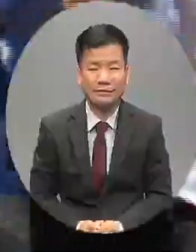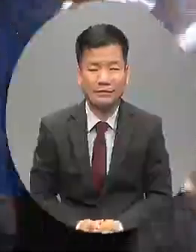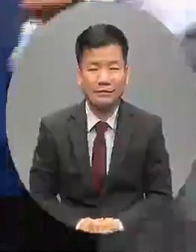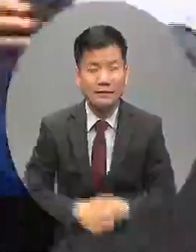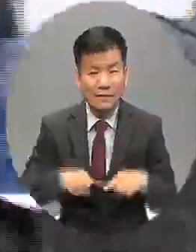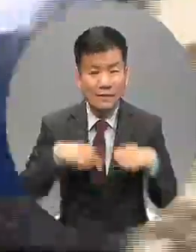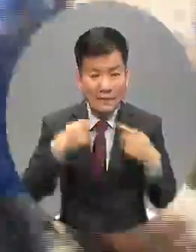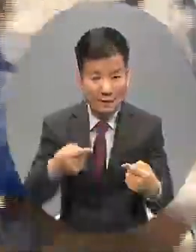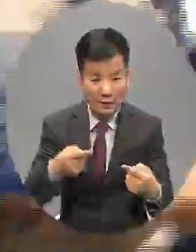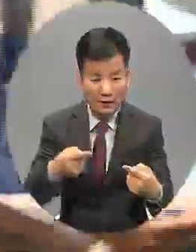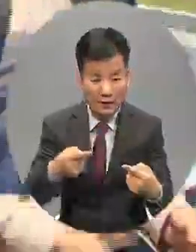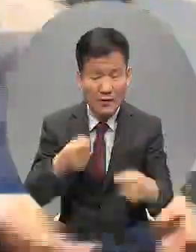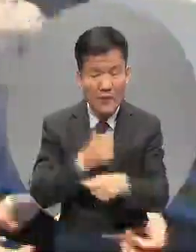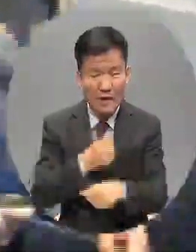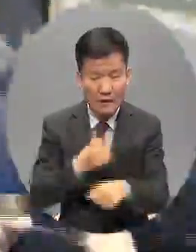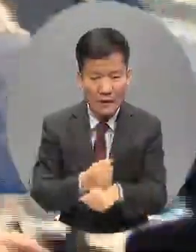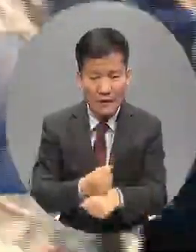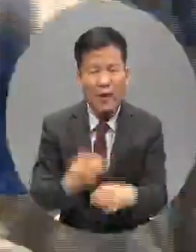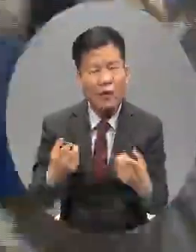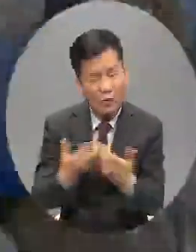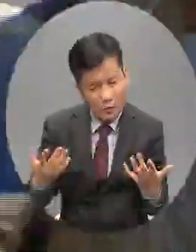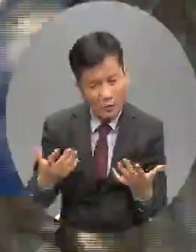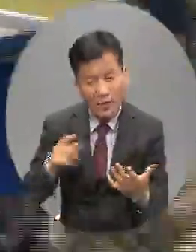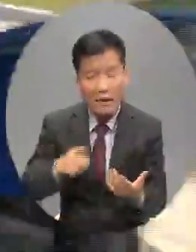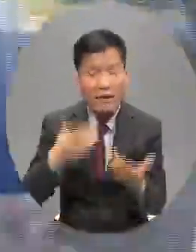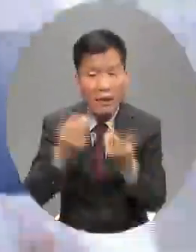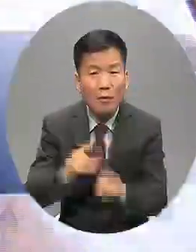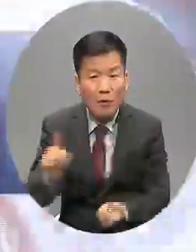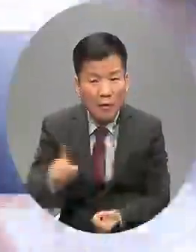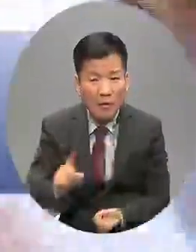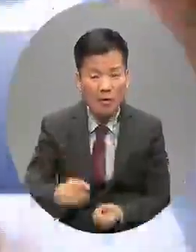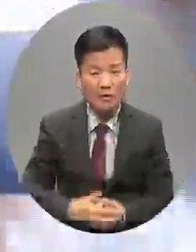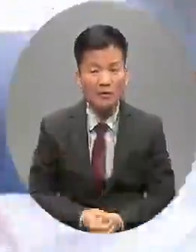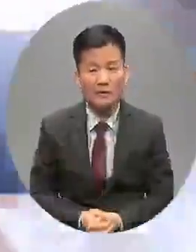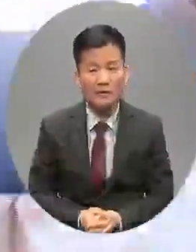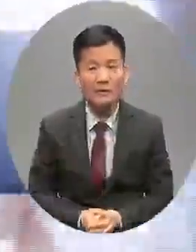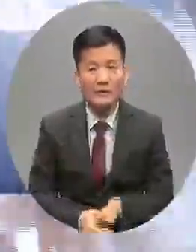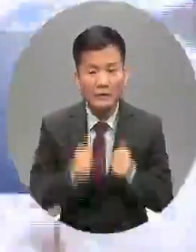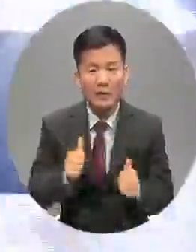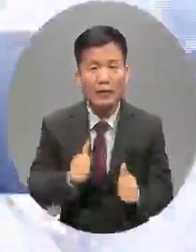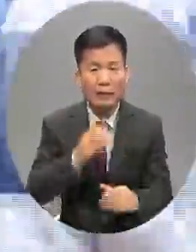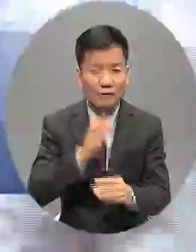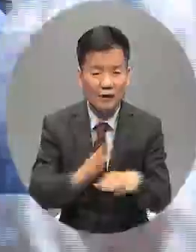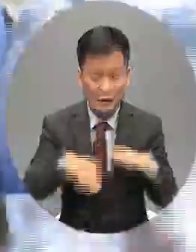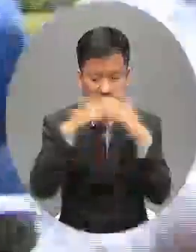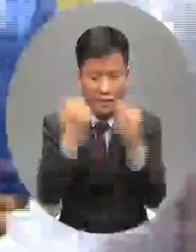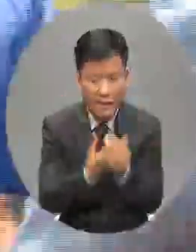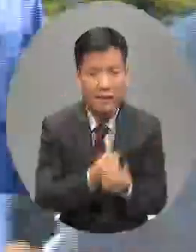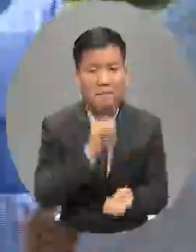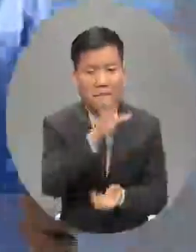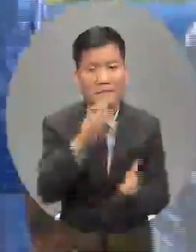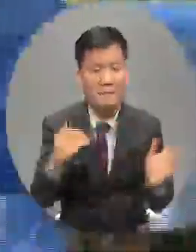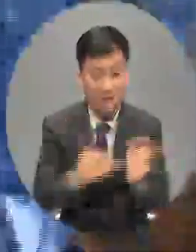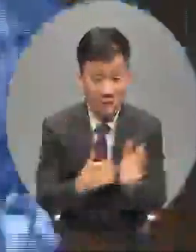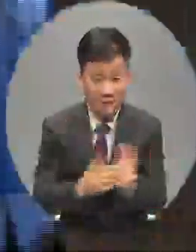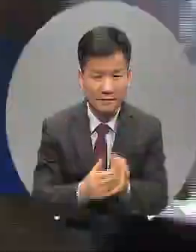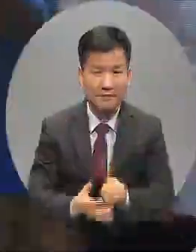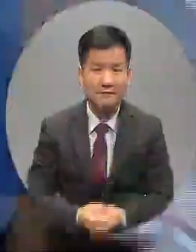사유로 제시하신 이럴 수밖에 없었다는 그 경의는 어떤 거예요 재판 과정에서 수상이